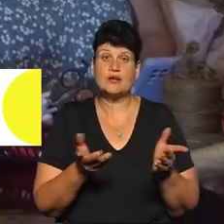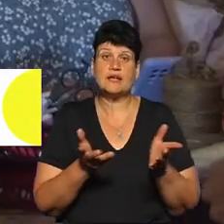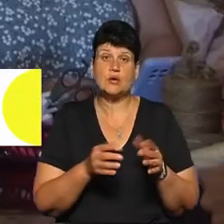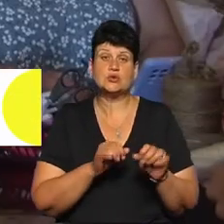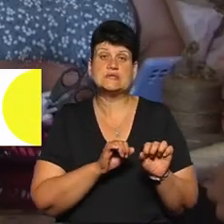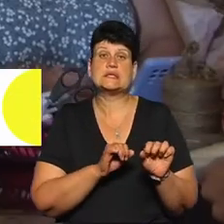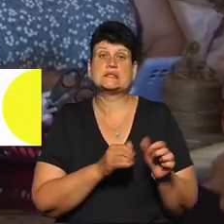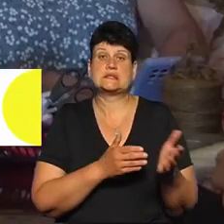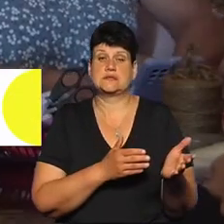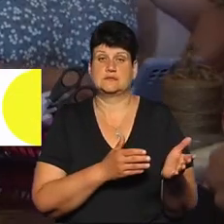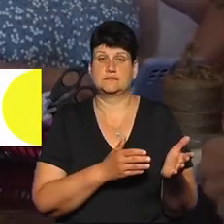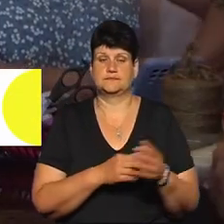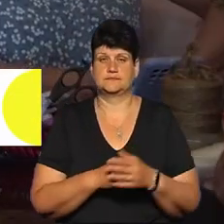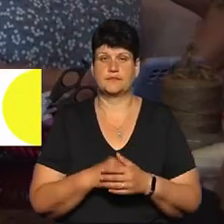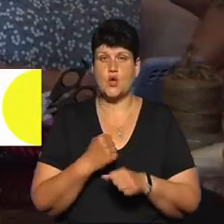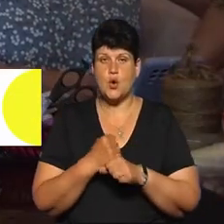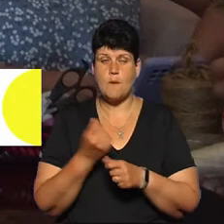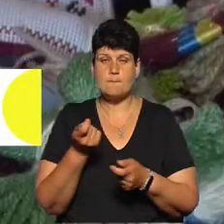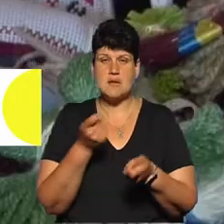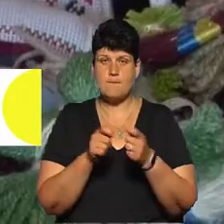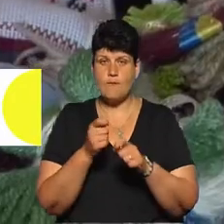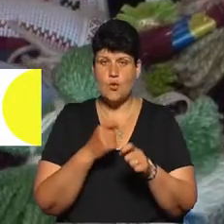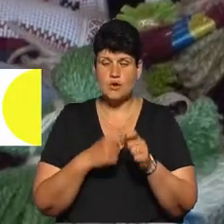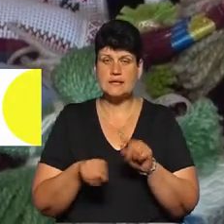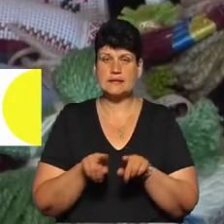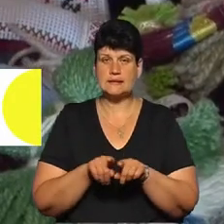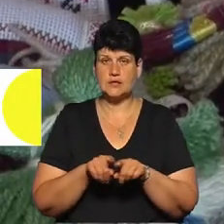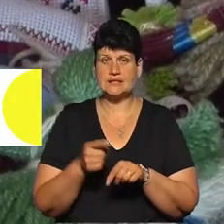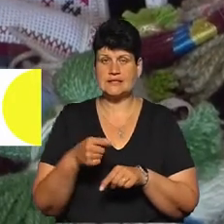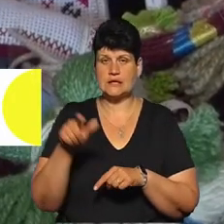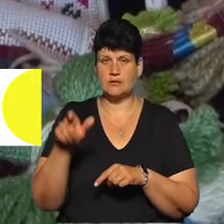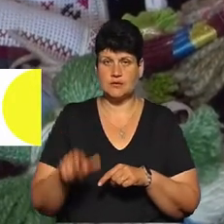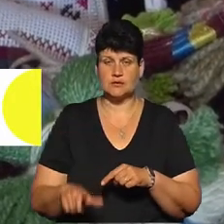захистить. Робить мотанки також тернополянка Олександра Хмарна.